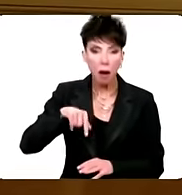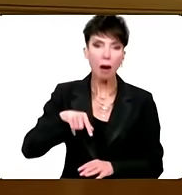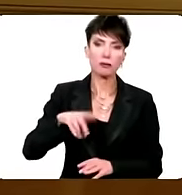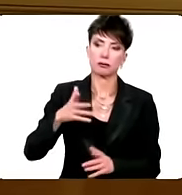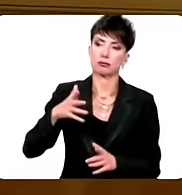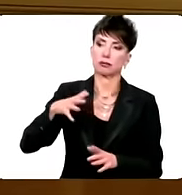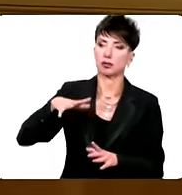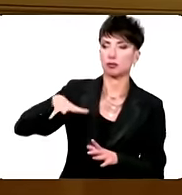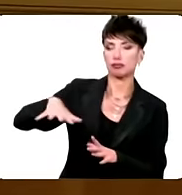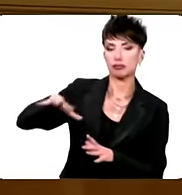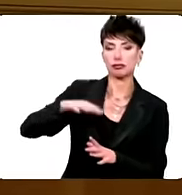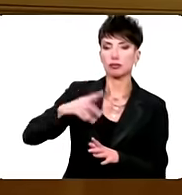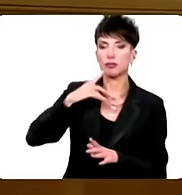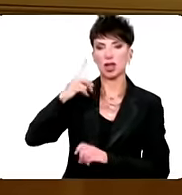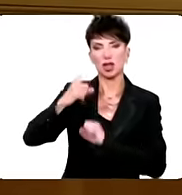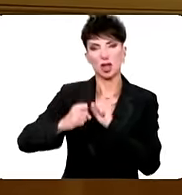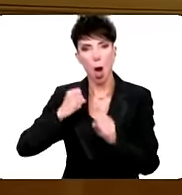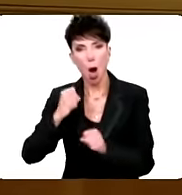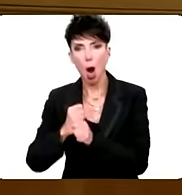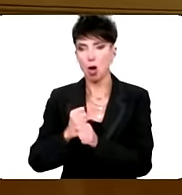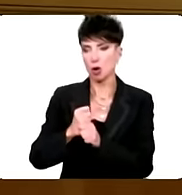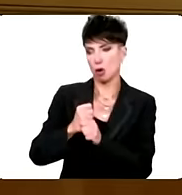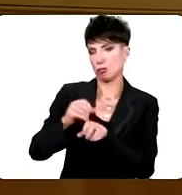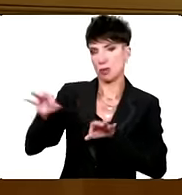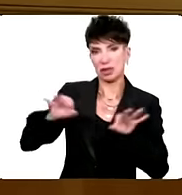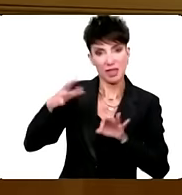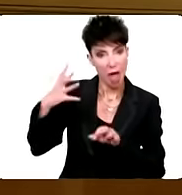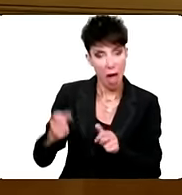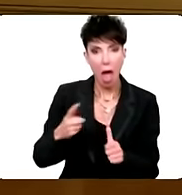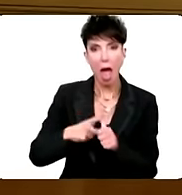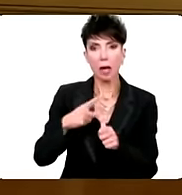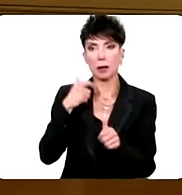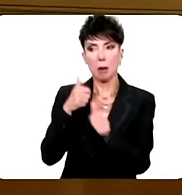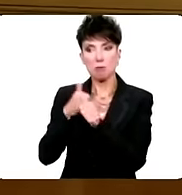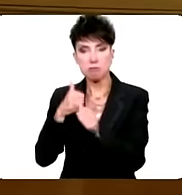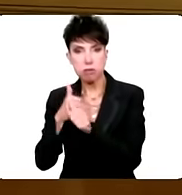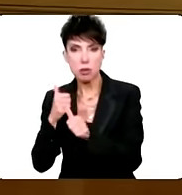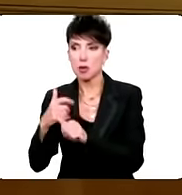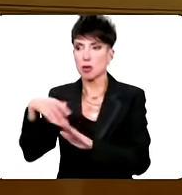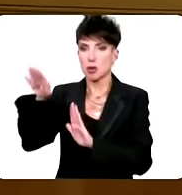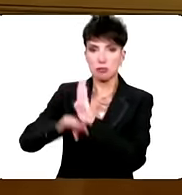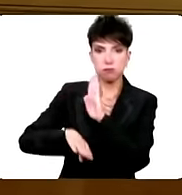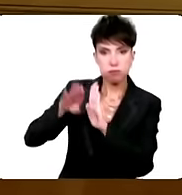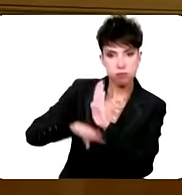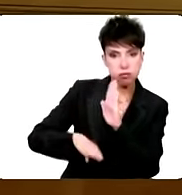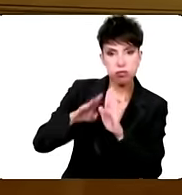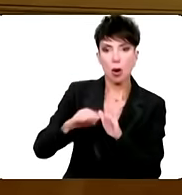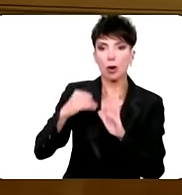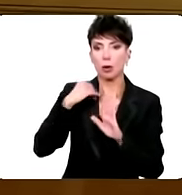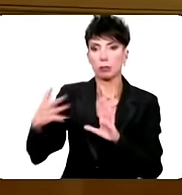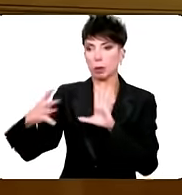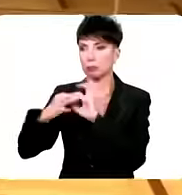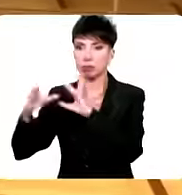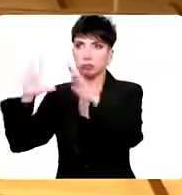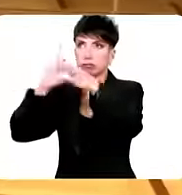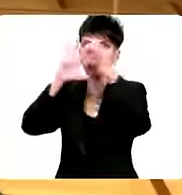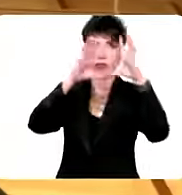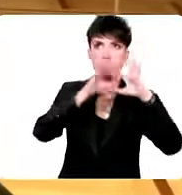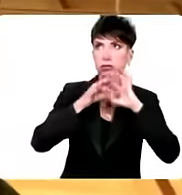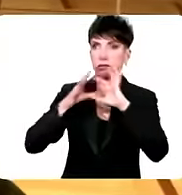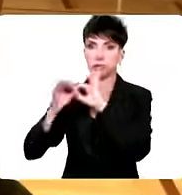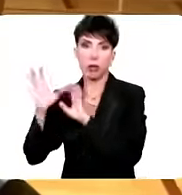Με ετήσια σχέδια, με παρακολούθηση, με προγράμματα δράσης, με σύζευξη με τις σημαντικές ευρωπαϊκές προτεραιότητες. Υπάρχει